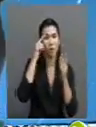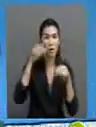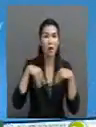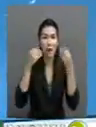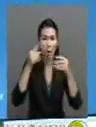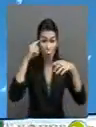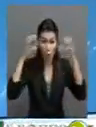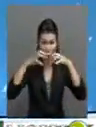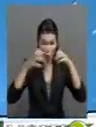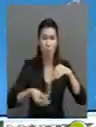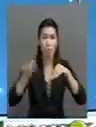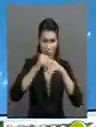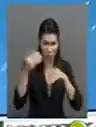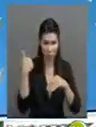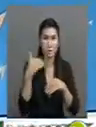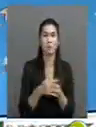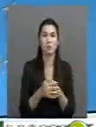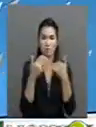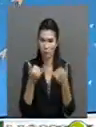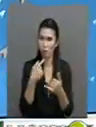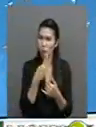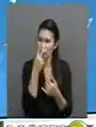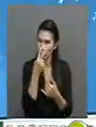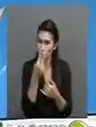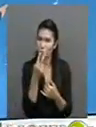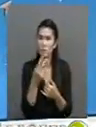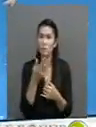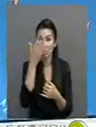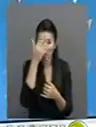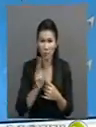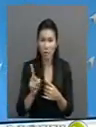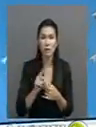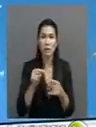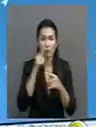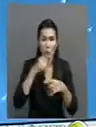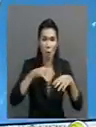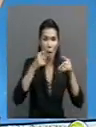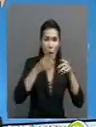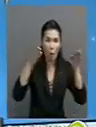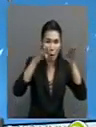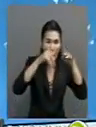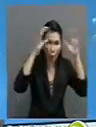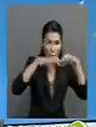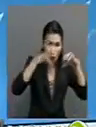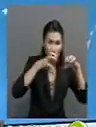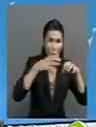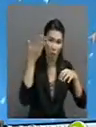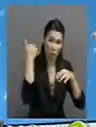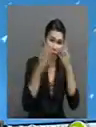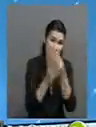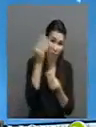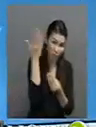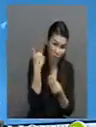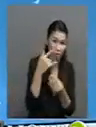ำให้ฝนนั้นเพิ่มยิ่งขึ้นนะครับเพราะฉะนั้นต้องจับตากันอย่างใกล้ชิดครับเพราะว่าทั้งร่องมรสุมที่เคยทำให้เกิดฝนตกหนักในสัปดาห์ที่